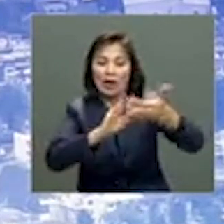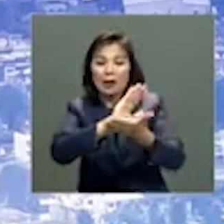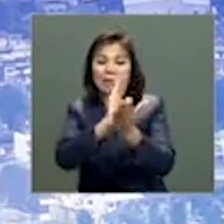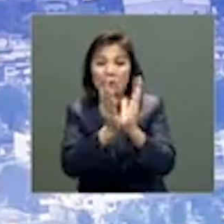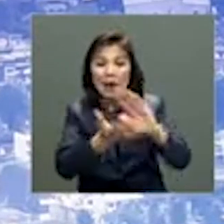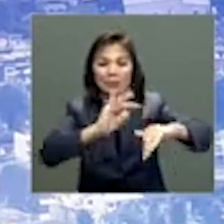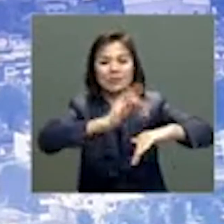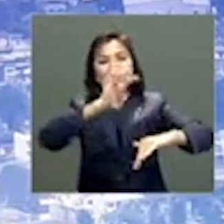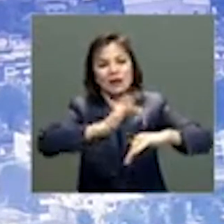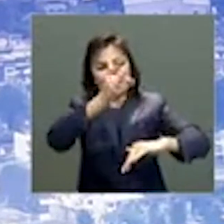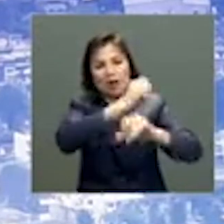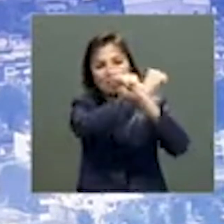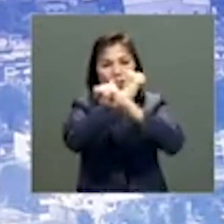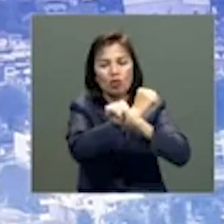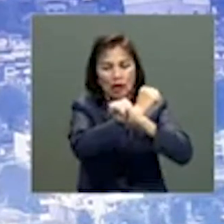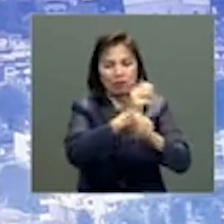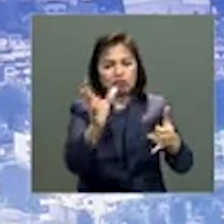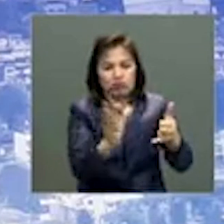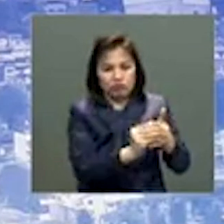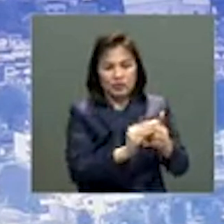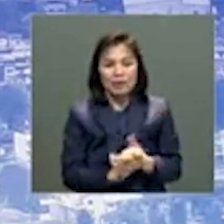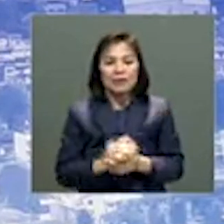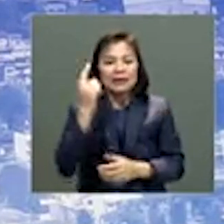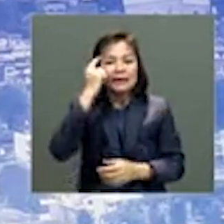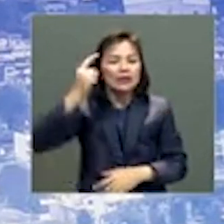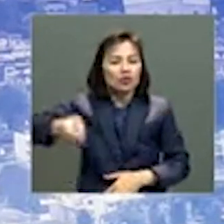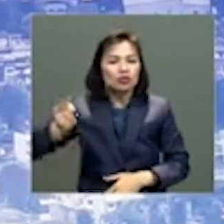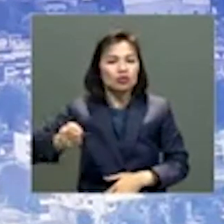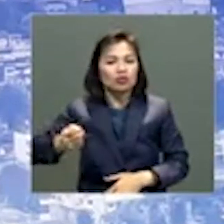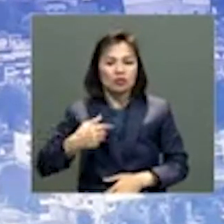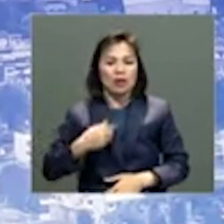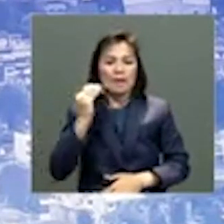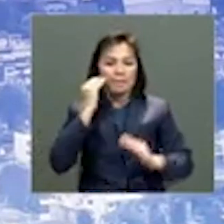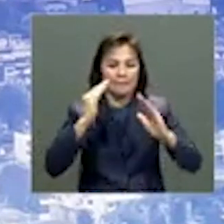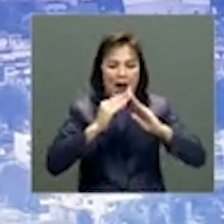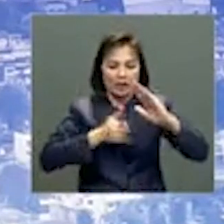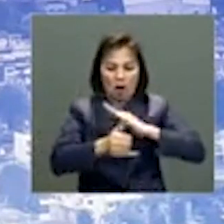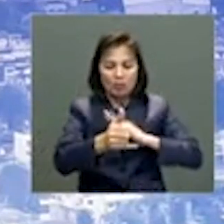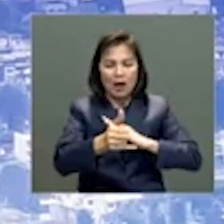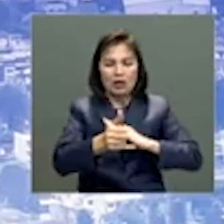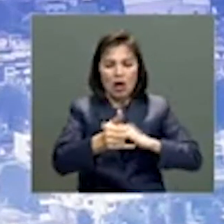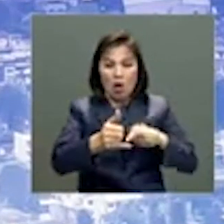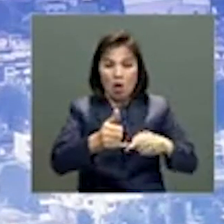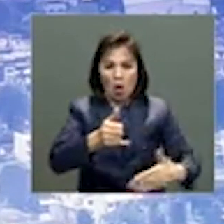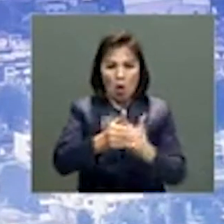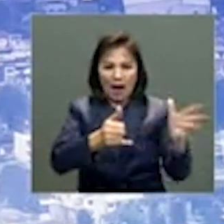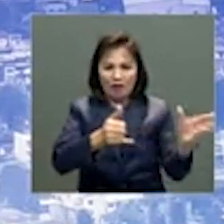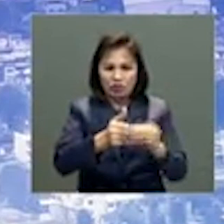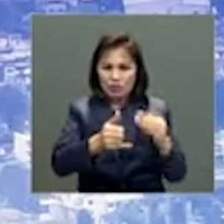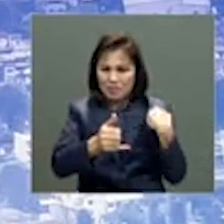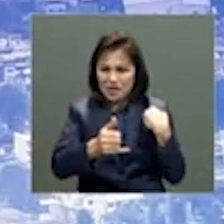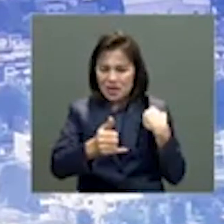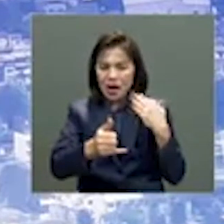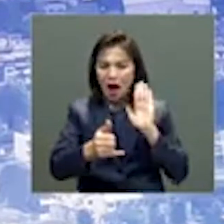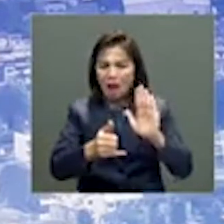วนผู้ป่วยรายใหม่28คนมาจาก3กลุ่มคือผู้ป่วยที่มีประวัติสัมผัสกับผู้ป่วยหรือเกี่ยวข้องกับสถานที่ที่พ